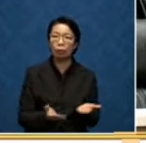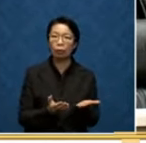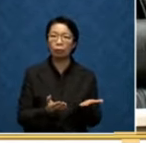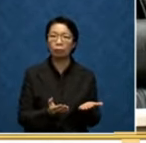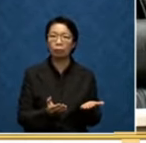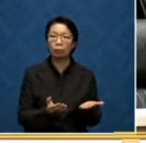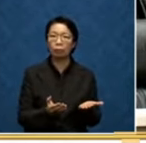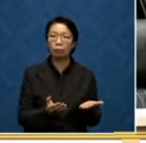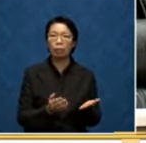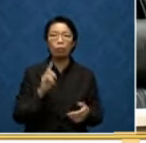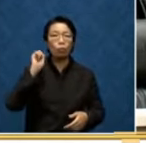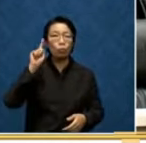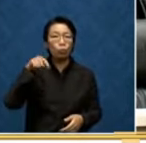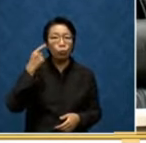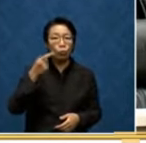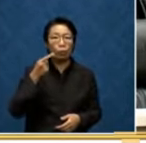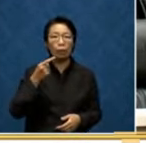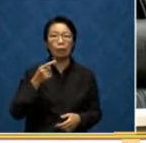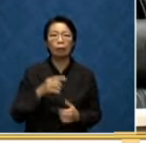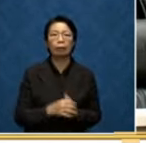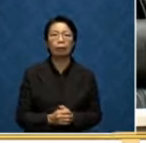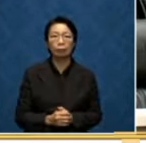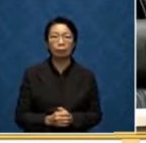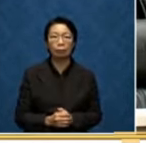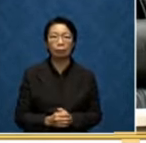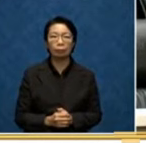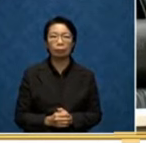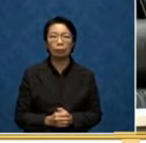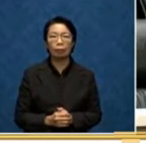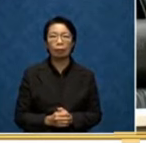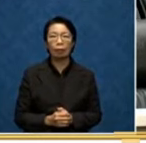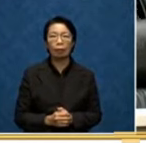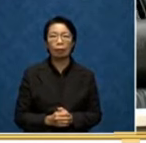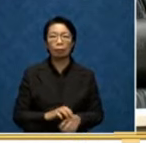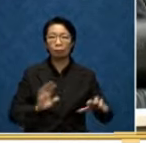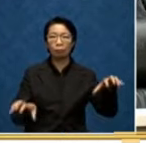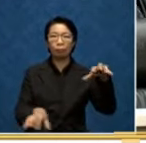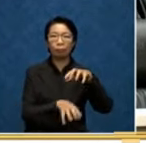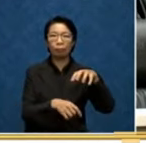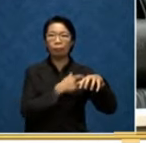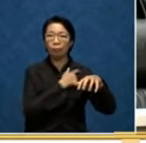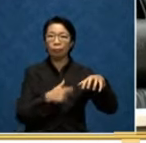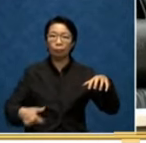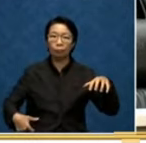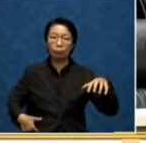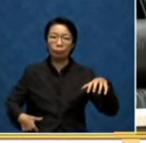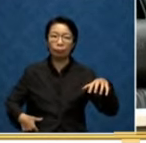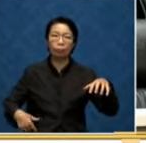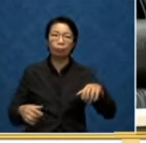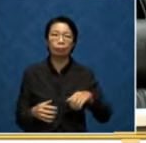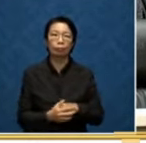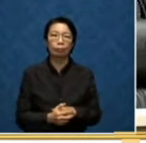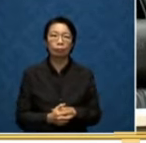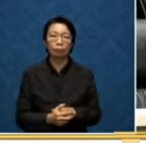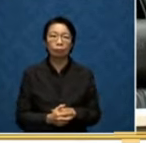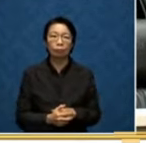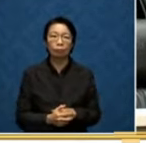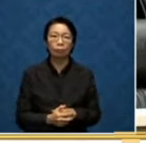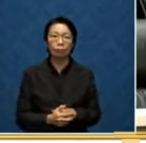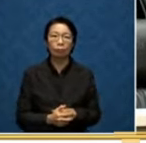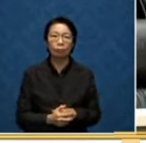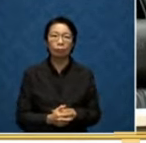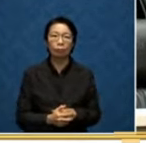านภาพสตรีในพระอุปถัมภ์พระเจ้าวรวงศ์เธอพระองค์เจ้า